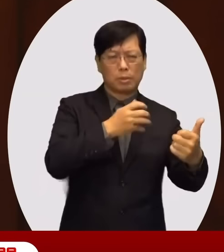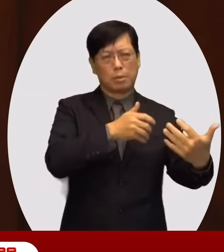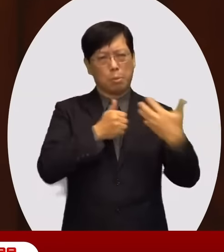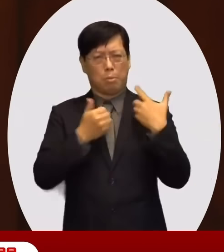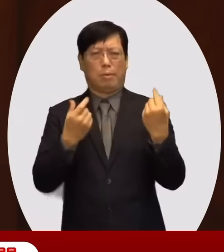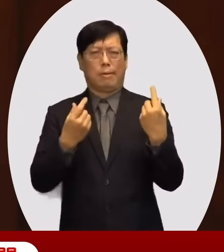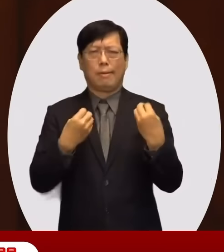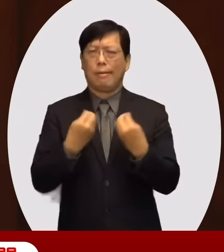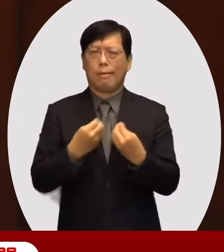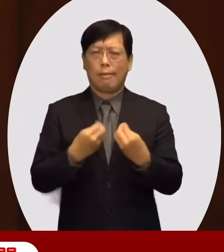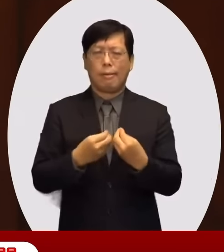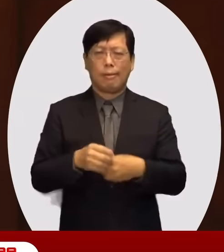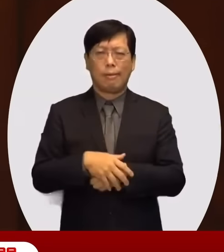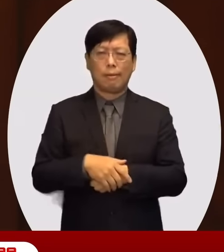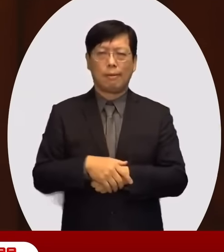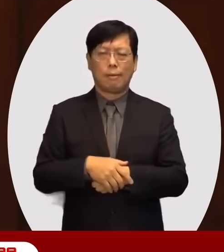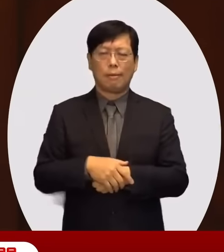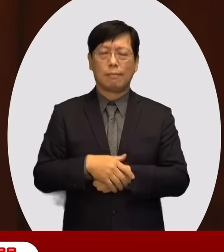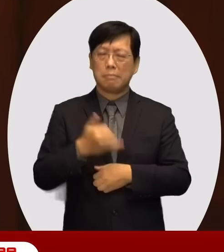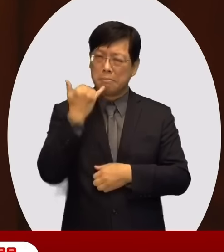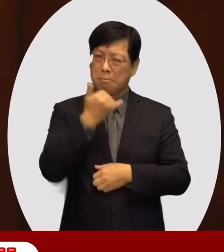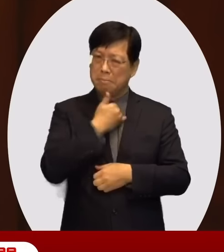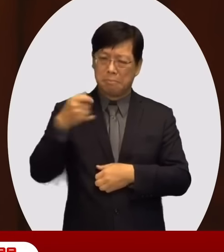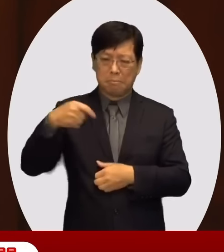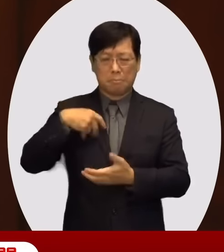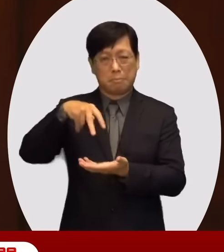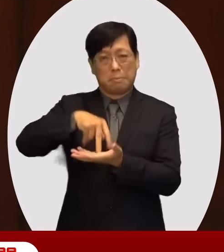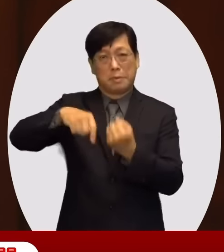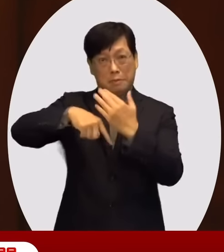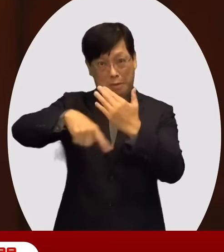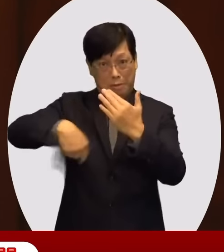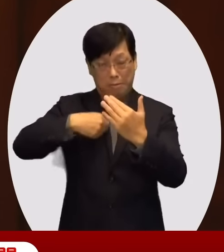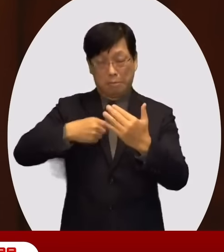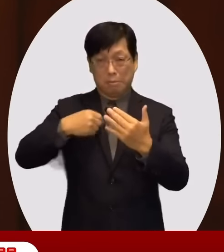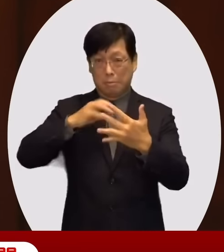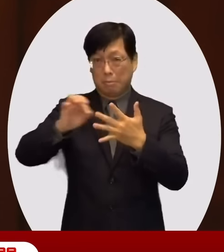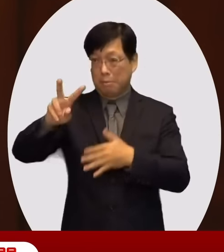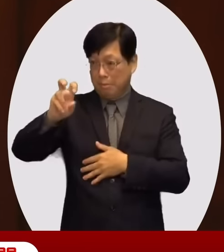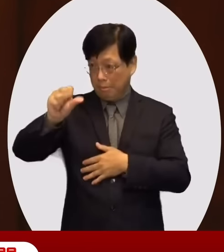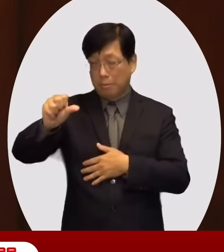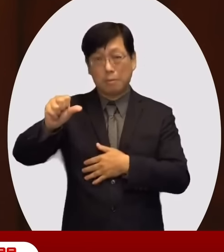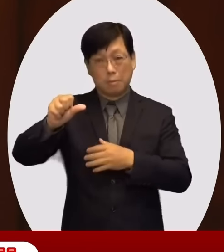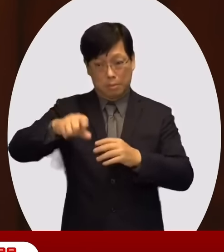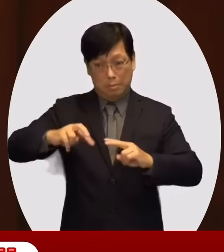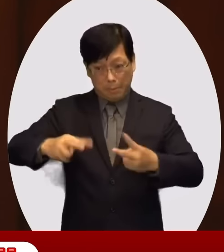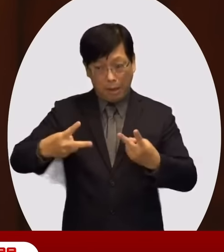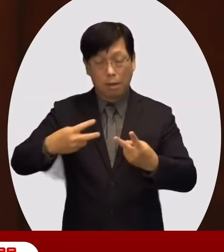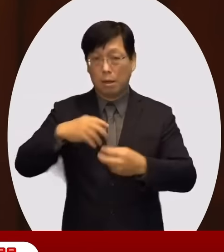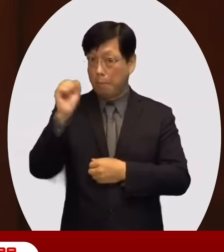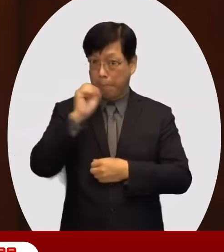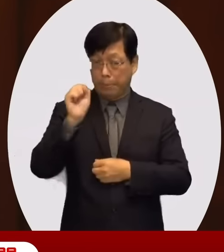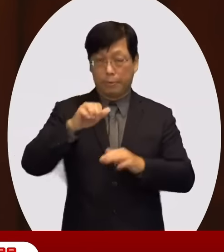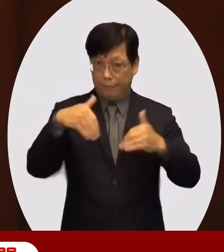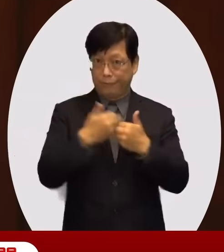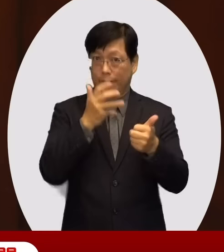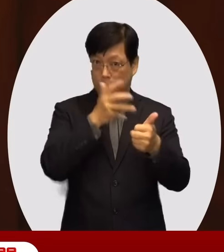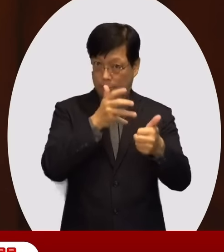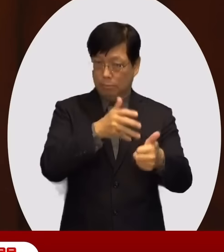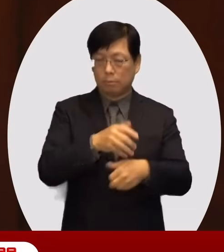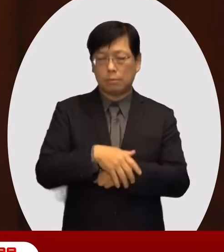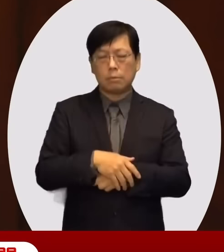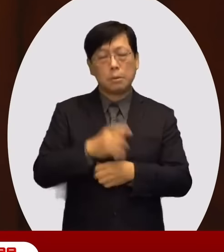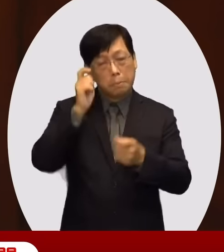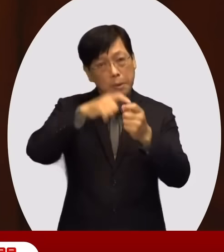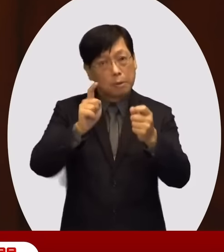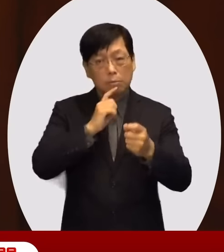问。所以也许贵院就职权行使法25条第一项修正了，增订不得反质询了，目的